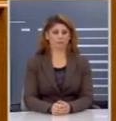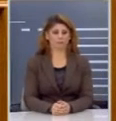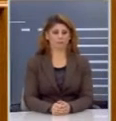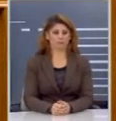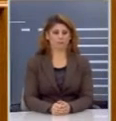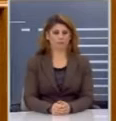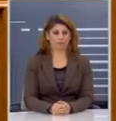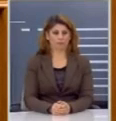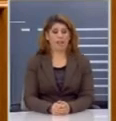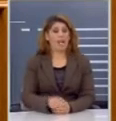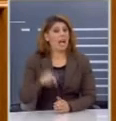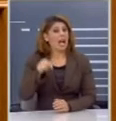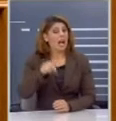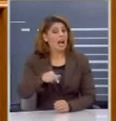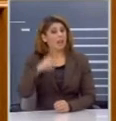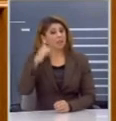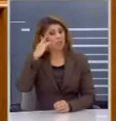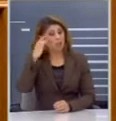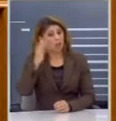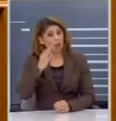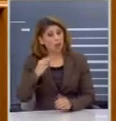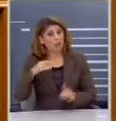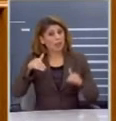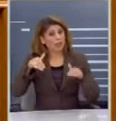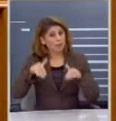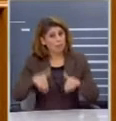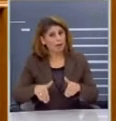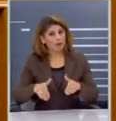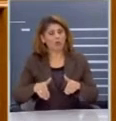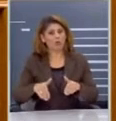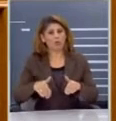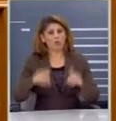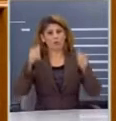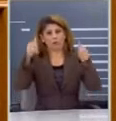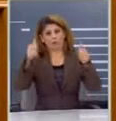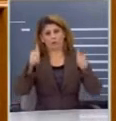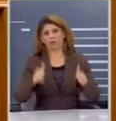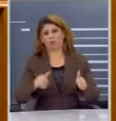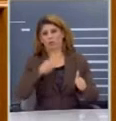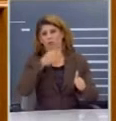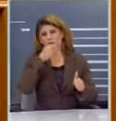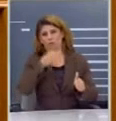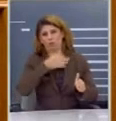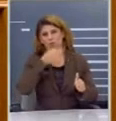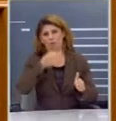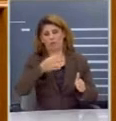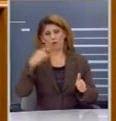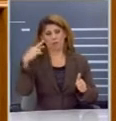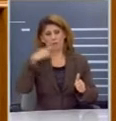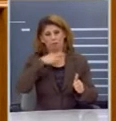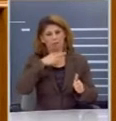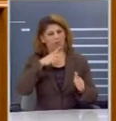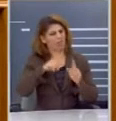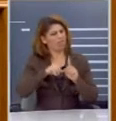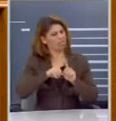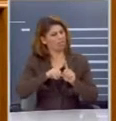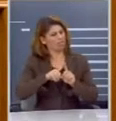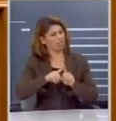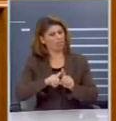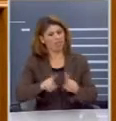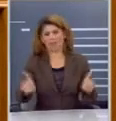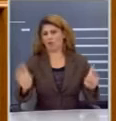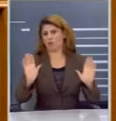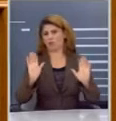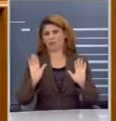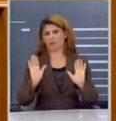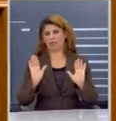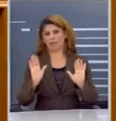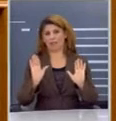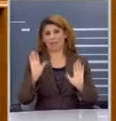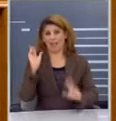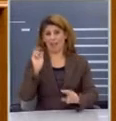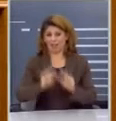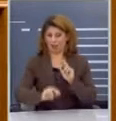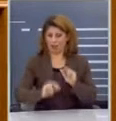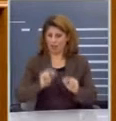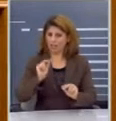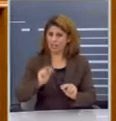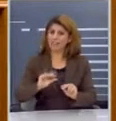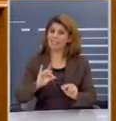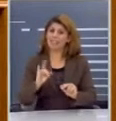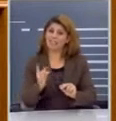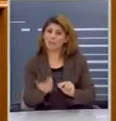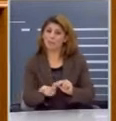Σε αυτή τη λογική υπακούν οι εξαγγελίες του Πρωθυπουργού. Δεν έχουν καμία σχέση με εκλογές ή